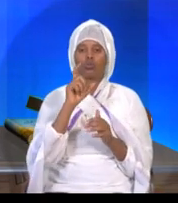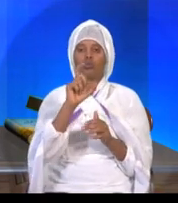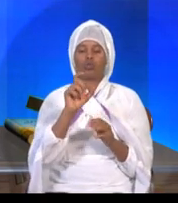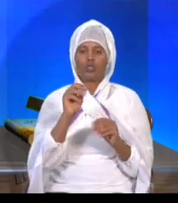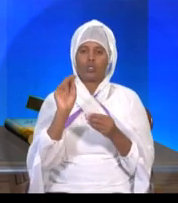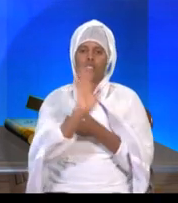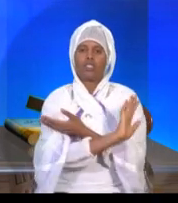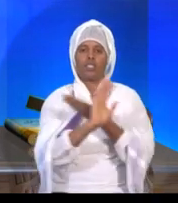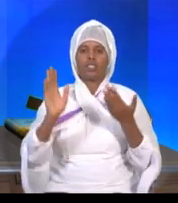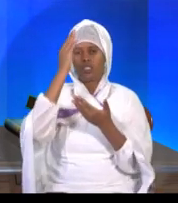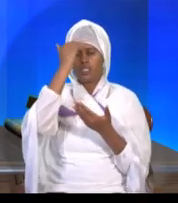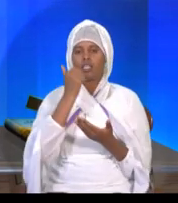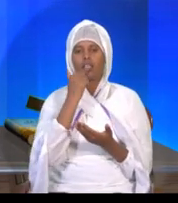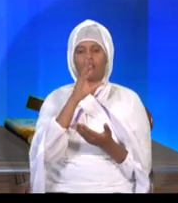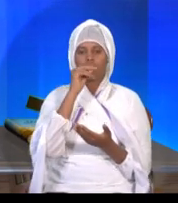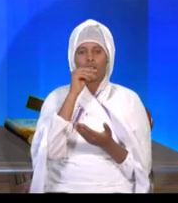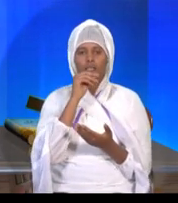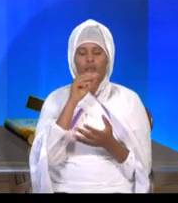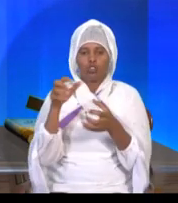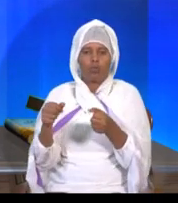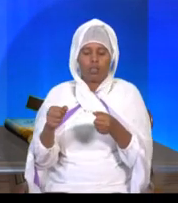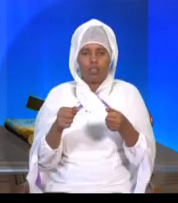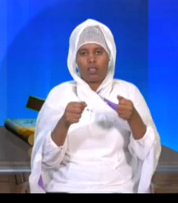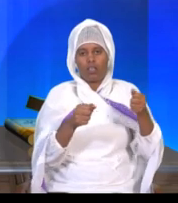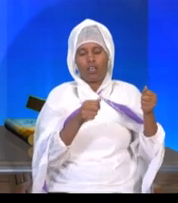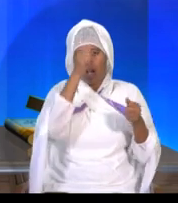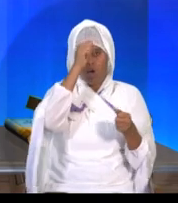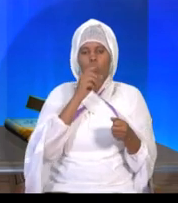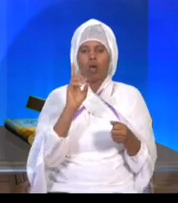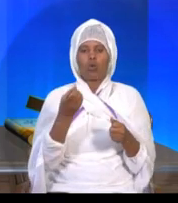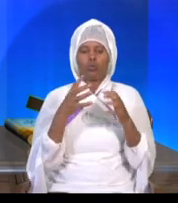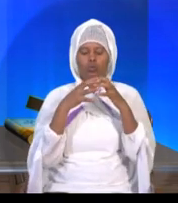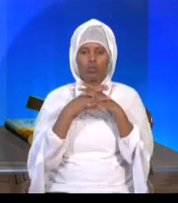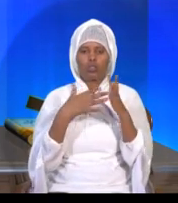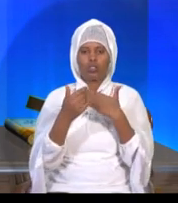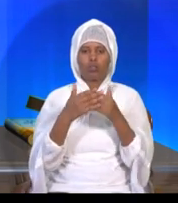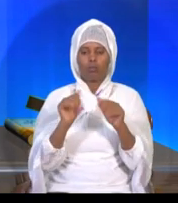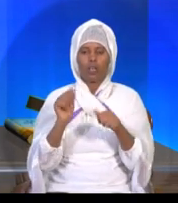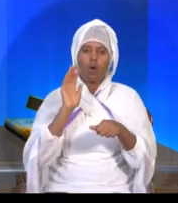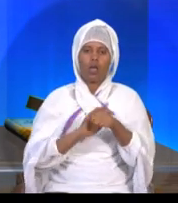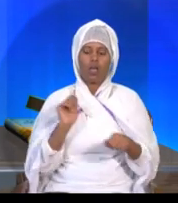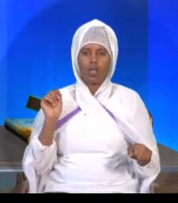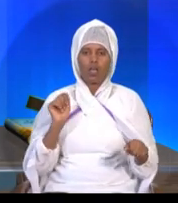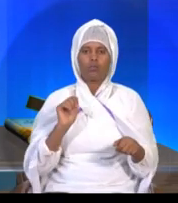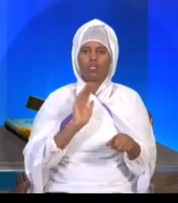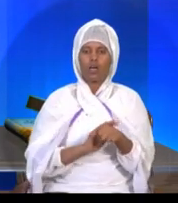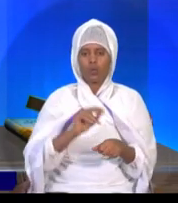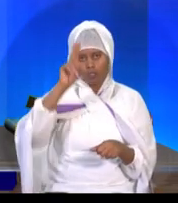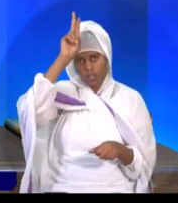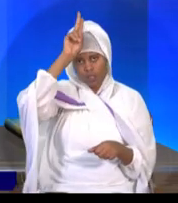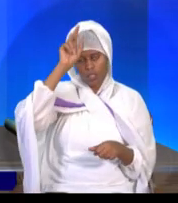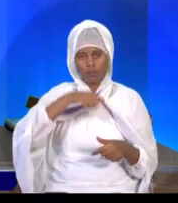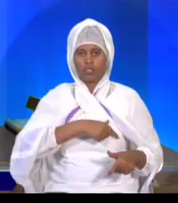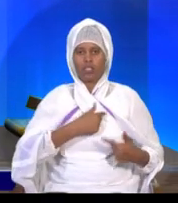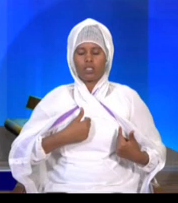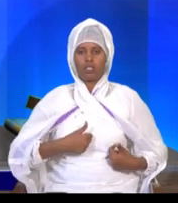ግባኣና ኣባይ ኣይቆብ ዘድሕነኒ ሰለት ሒዞማ ከይዶም ኣባይ ኣይቆብ ፀሎት ግብር ኣቢሎም ሕወይዋ ምስ ሓወየት ሰይጣን